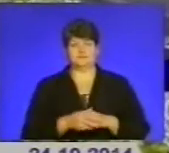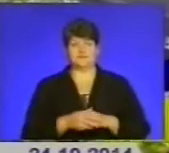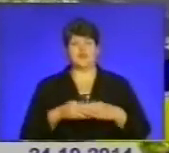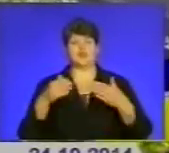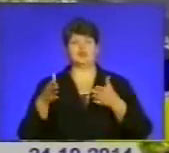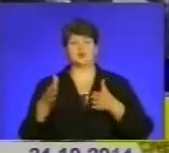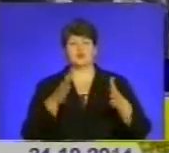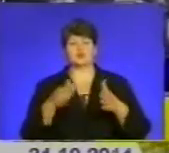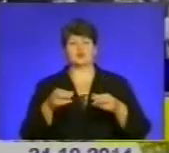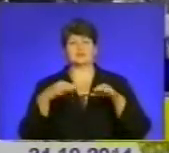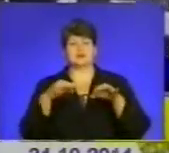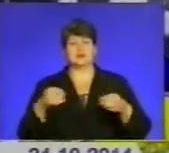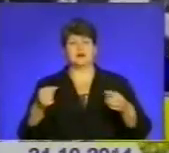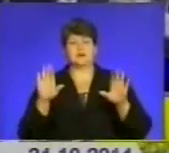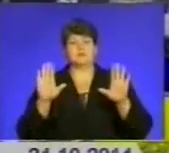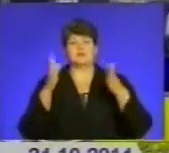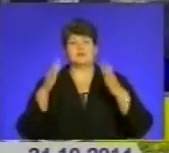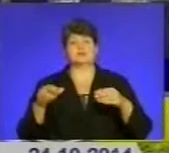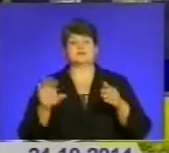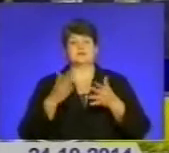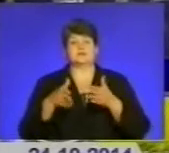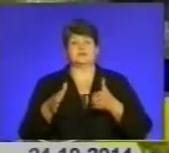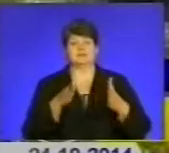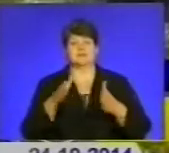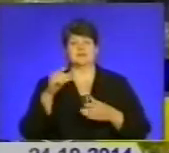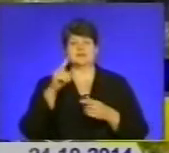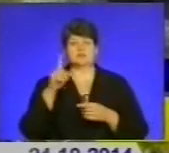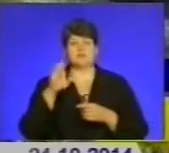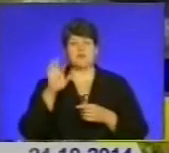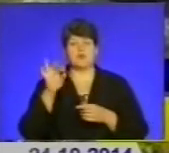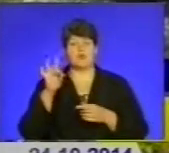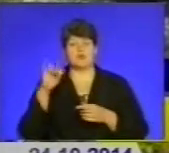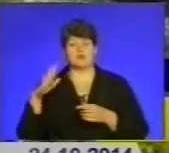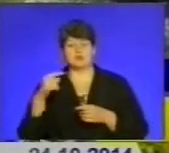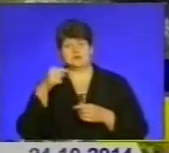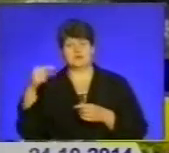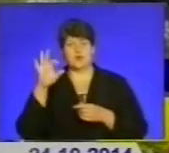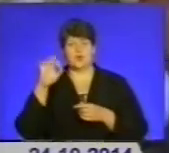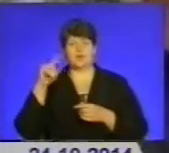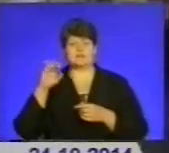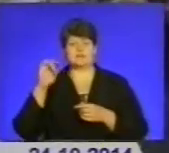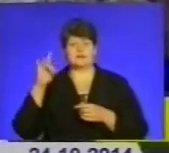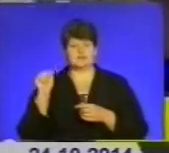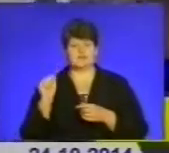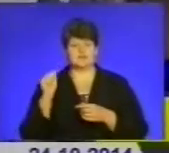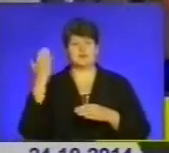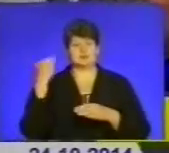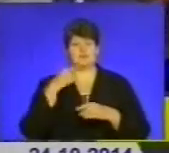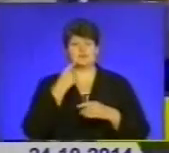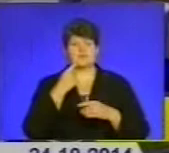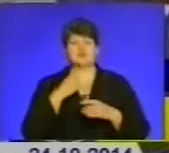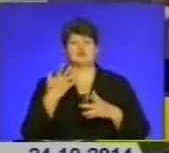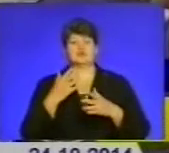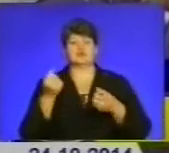Дорожньо-транспортна пригода трапилася на ділянці дороги між Зборовим та селом Озерна. За попередньою версією, водій автомобіля зараз не